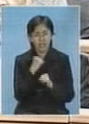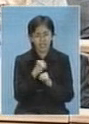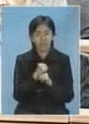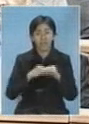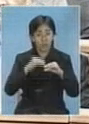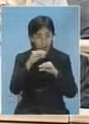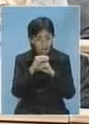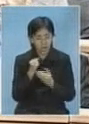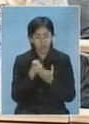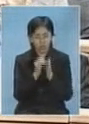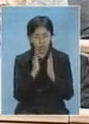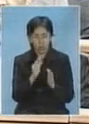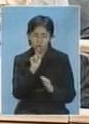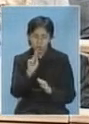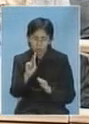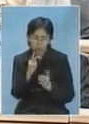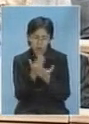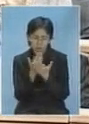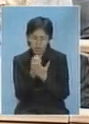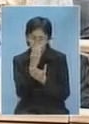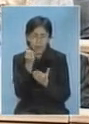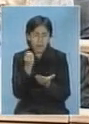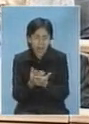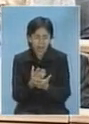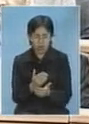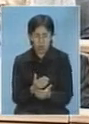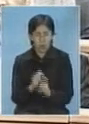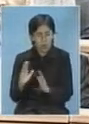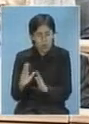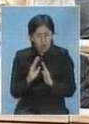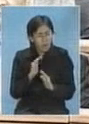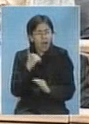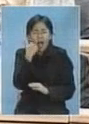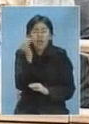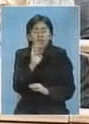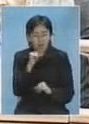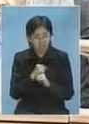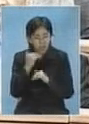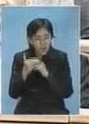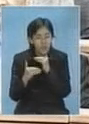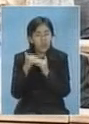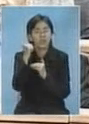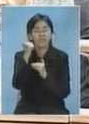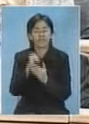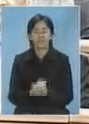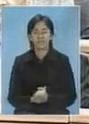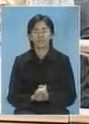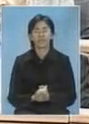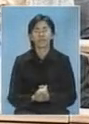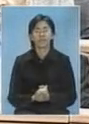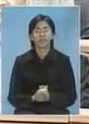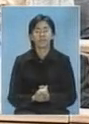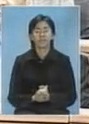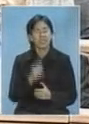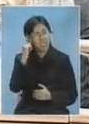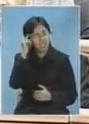งการแก้ไขปัญหานี่นอกระบบไม่น่าอายหรอกครับยิ่งทำท่านก็ยิ่งเจริญครับแล้